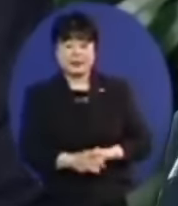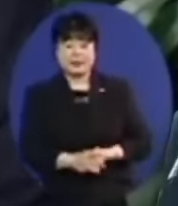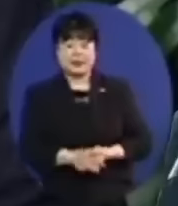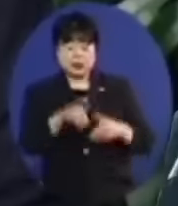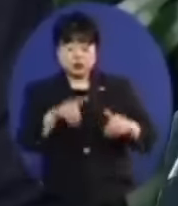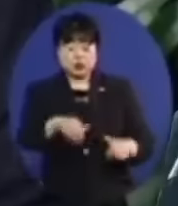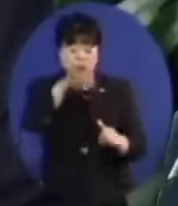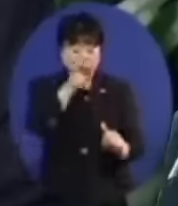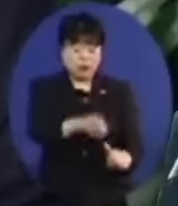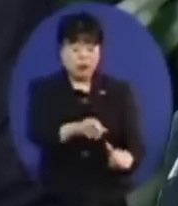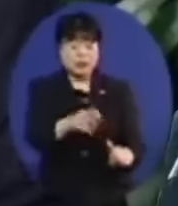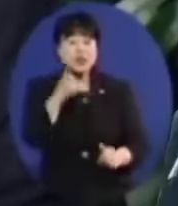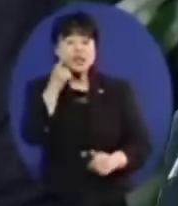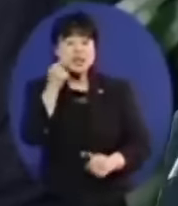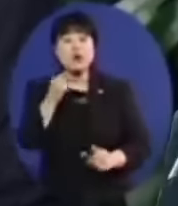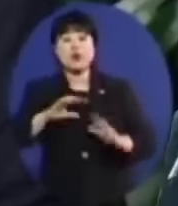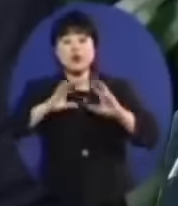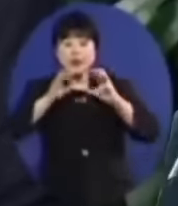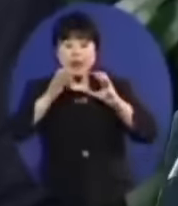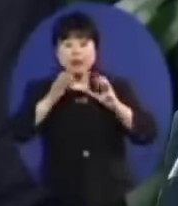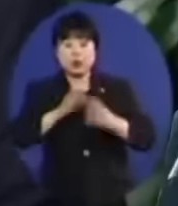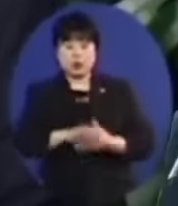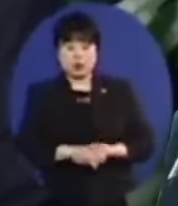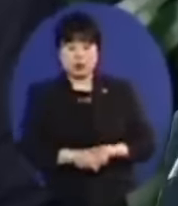식민지로 삼아서 짓밟았던 일본이 저렇게